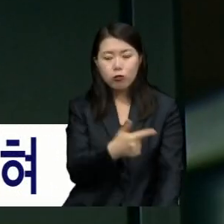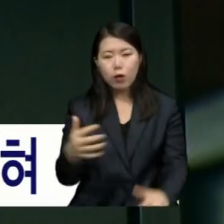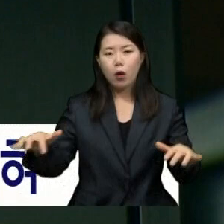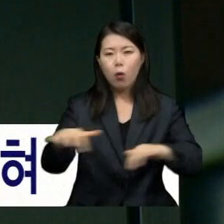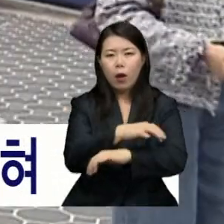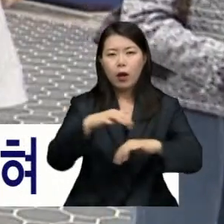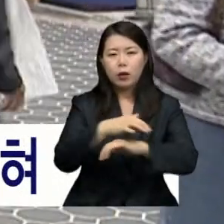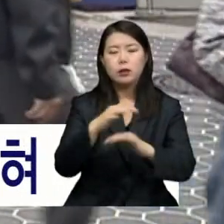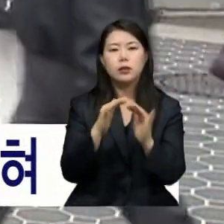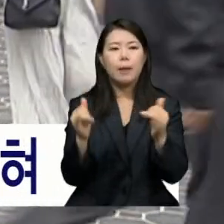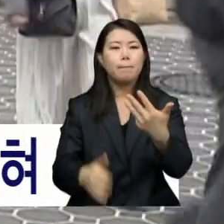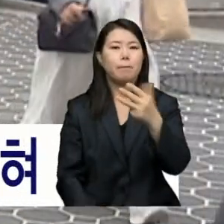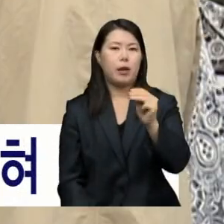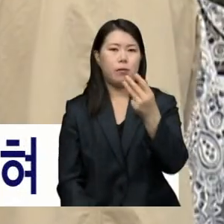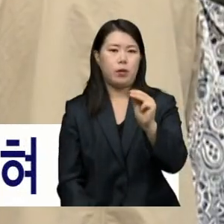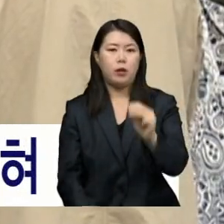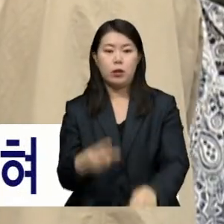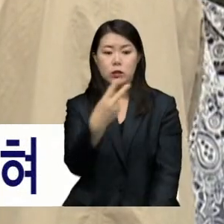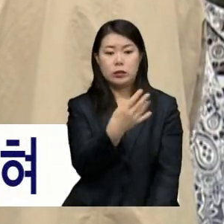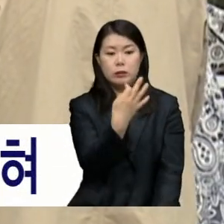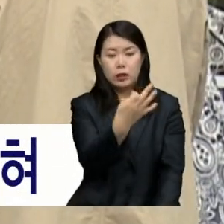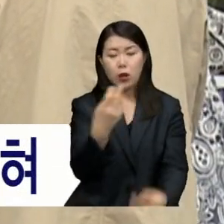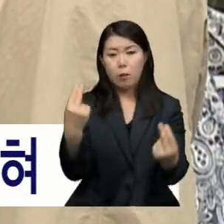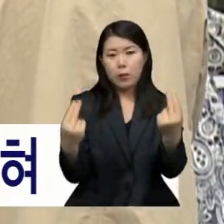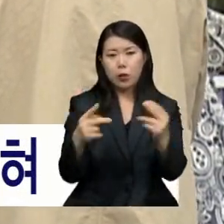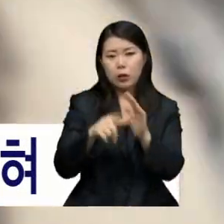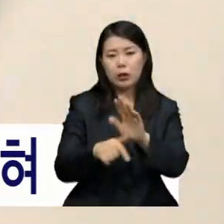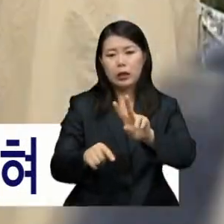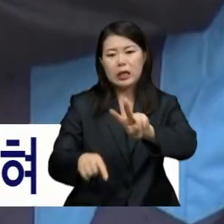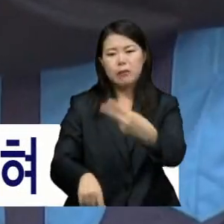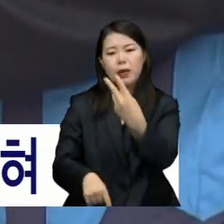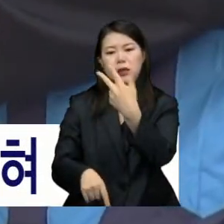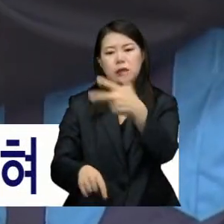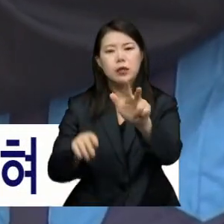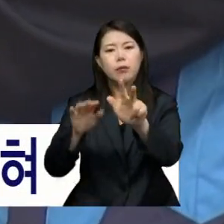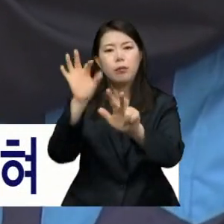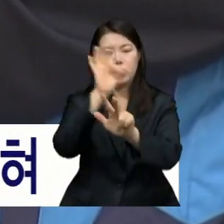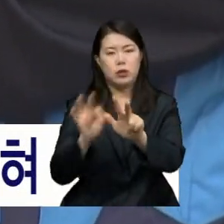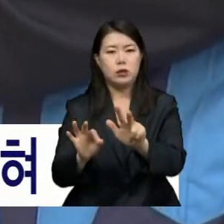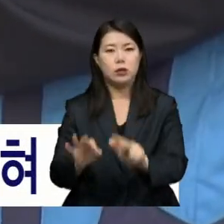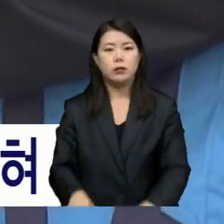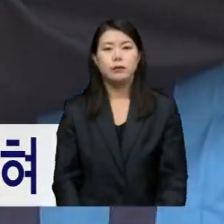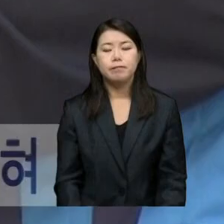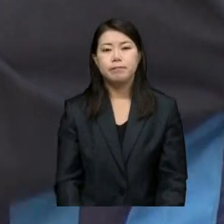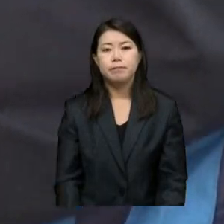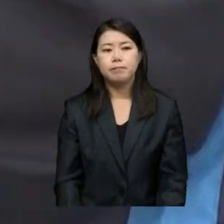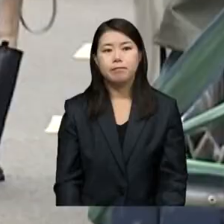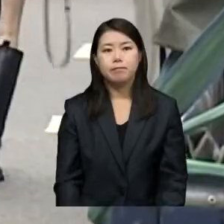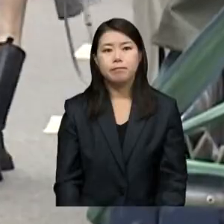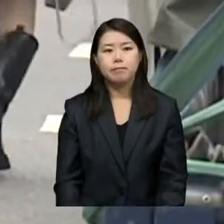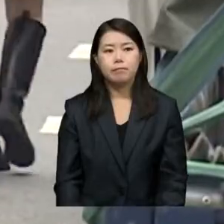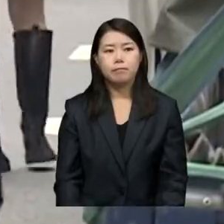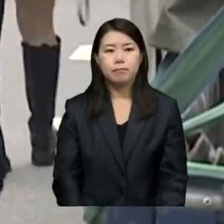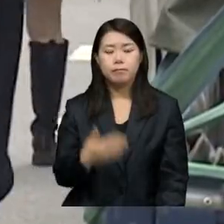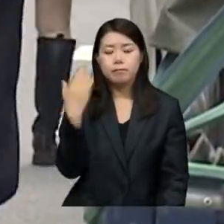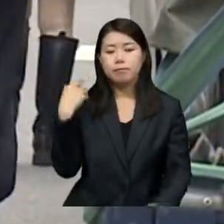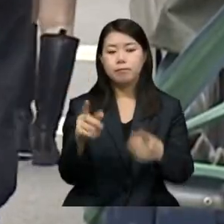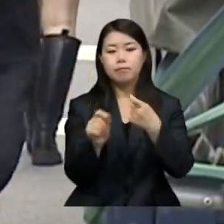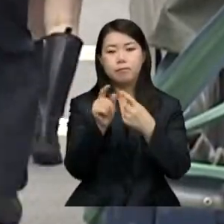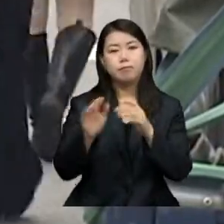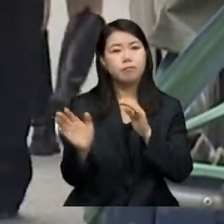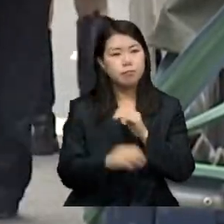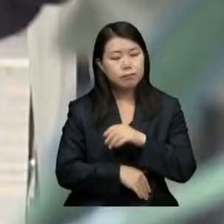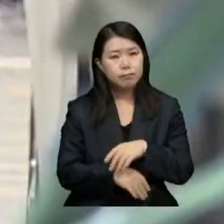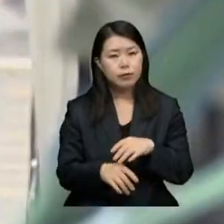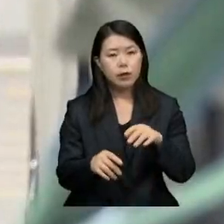8만 명대로 2014년과 비교해 207% 늘어난 수치입니다 한편 성동구는 지난 11일부터